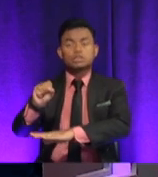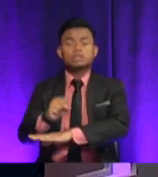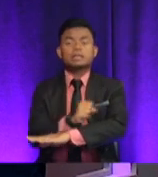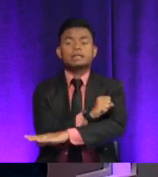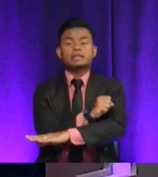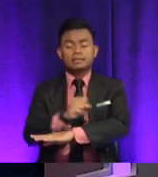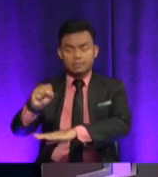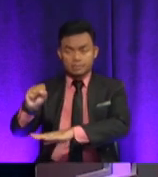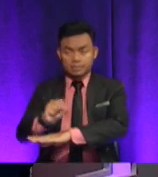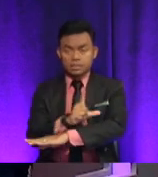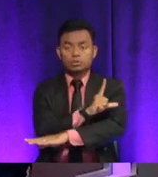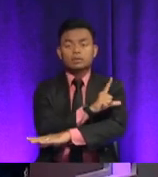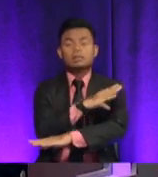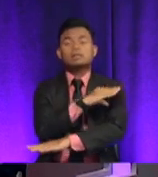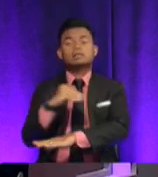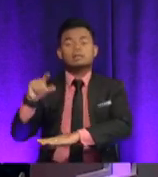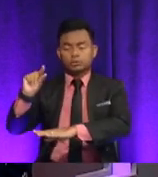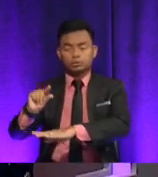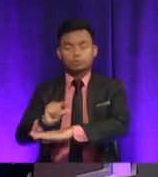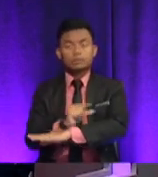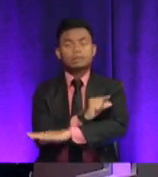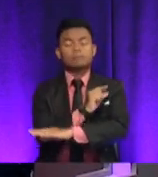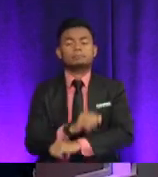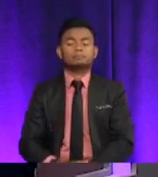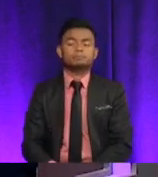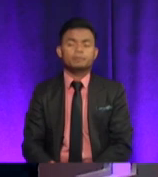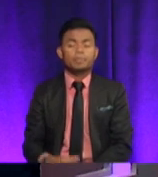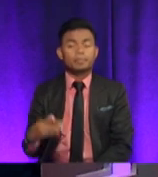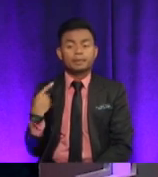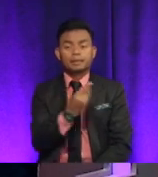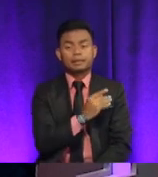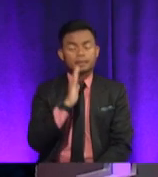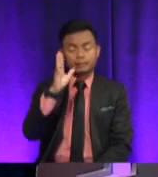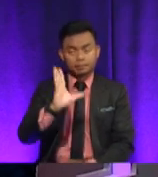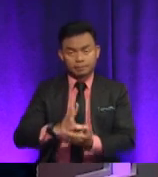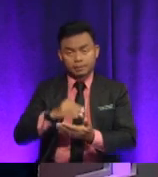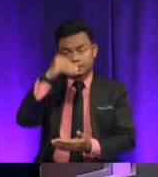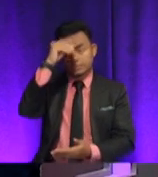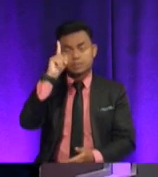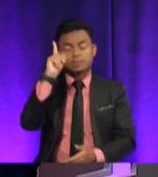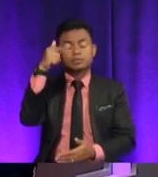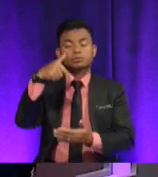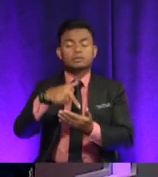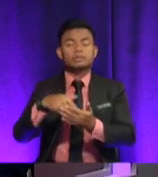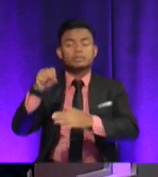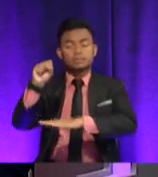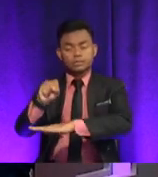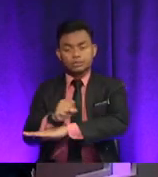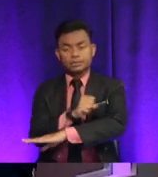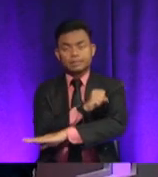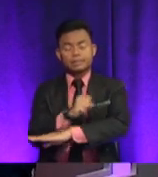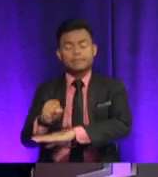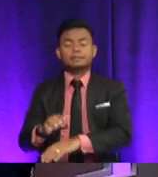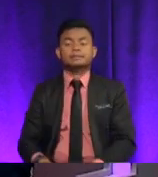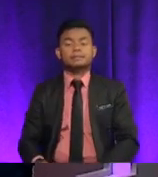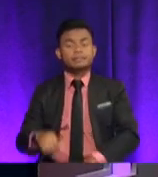petang ini khususnya kita kan merangkai satu lagi syair yaitu Syair Bidasari dan murid-murid perlu ketahui dalam